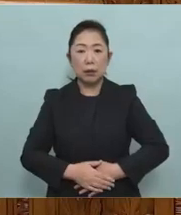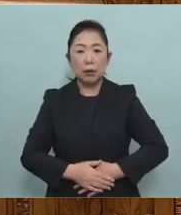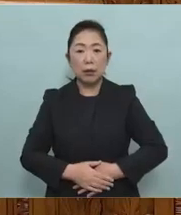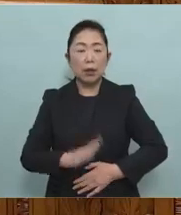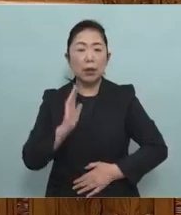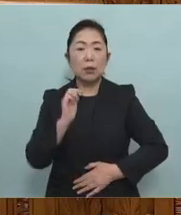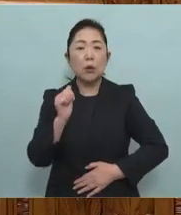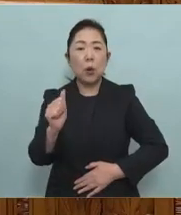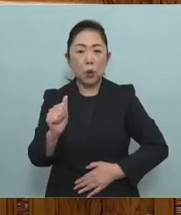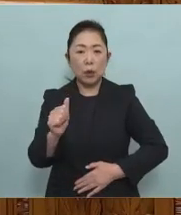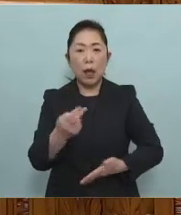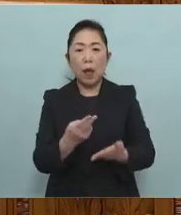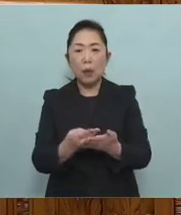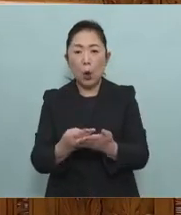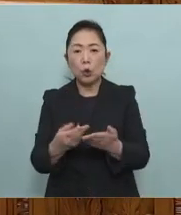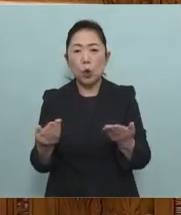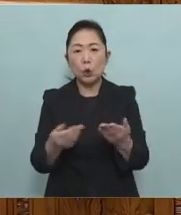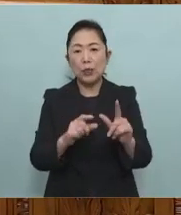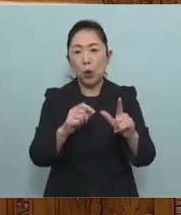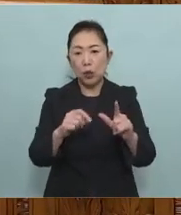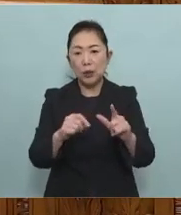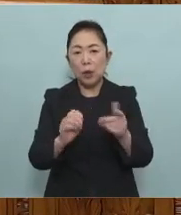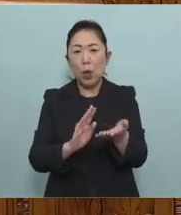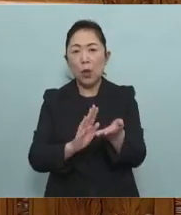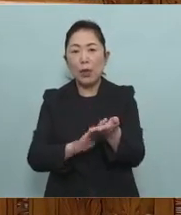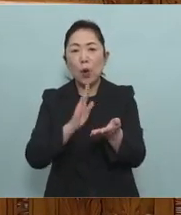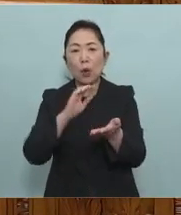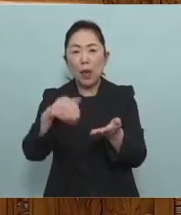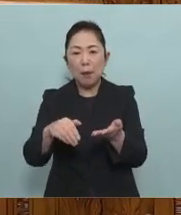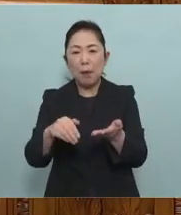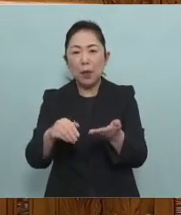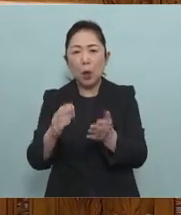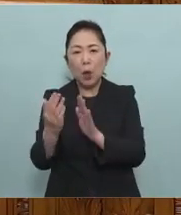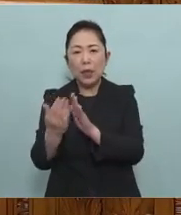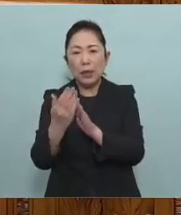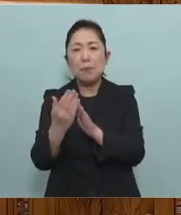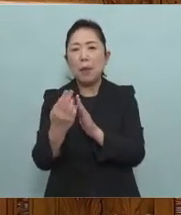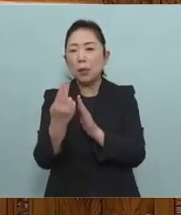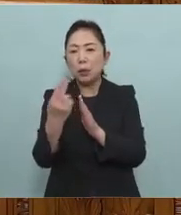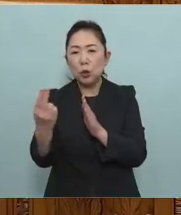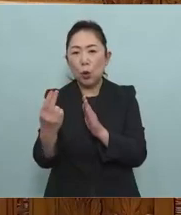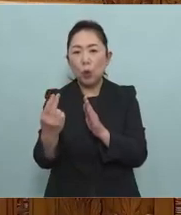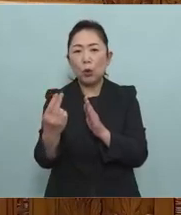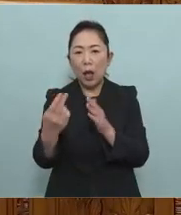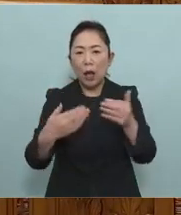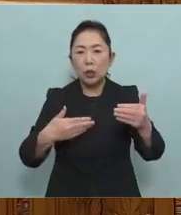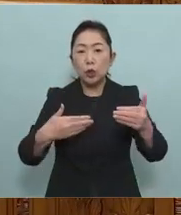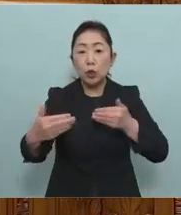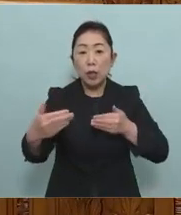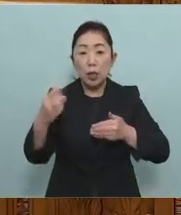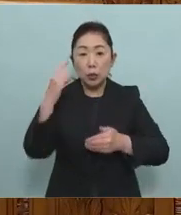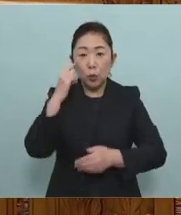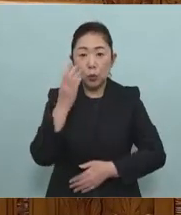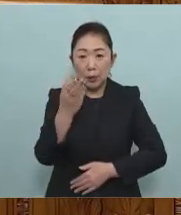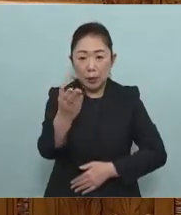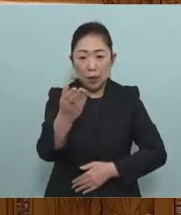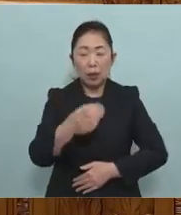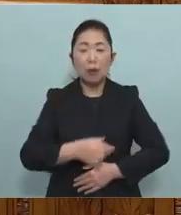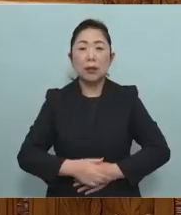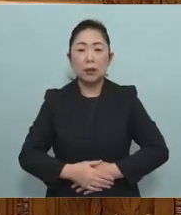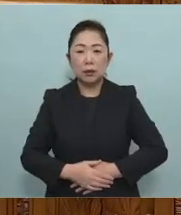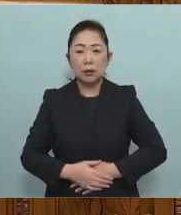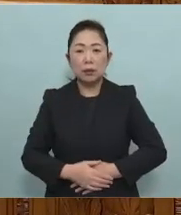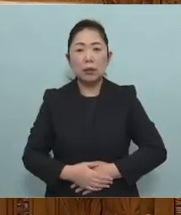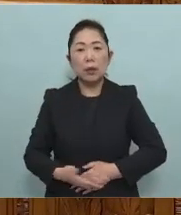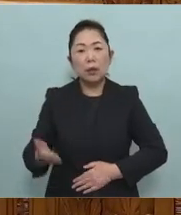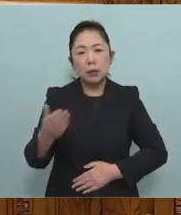理は、病床使用率と医療現場の逼迫度に乖離があるということを理解されておられますか。次